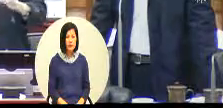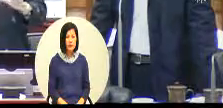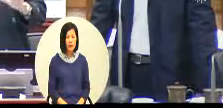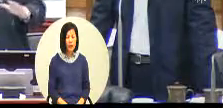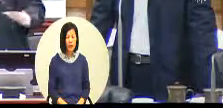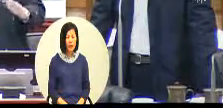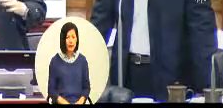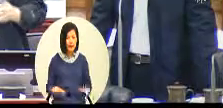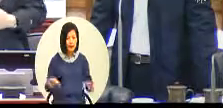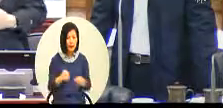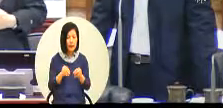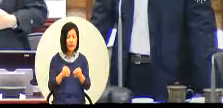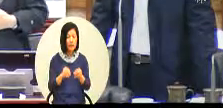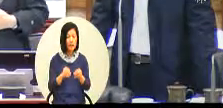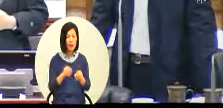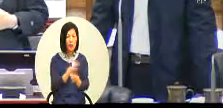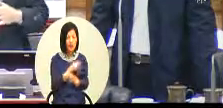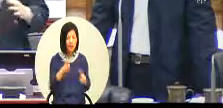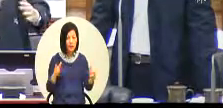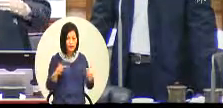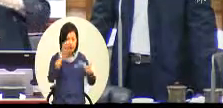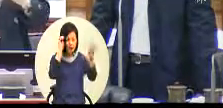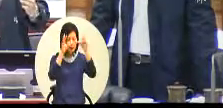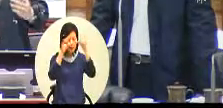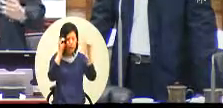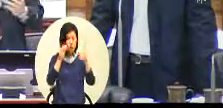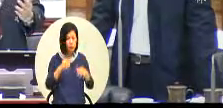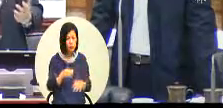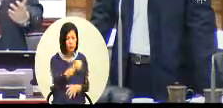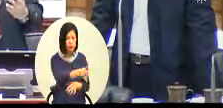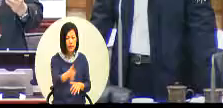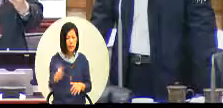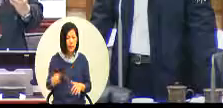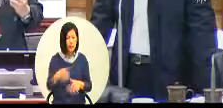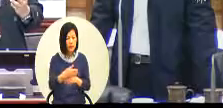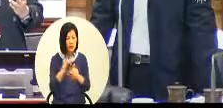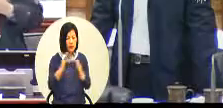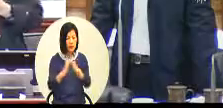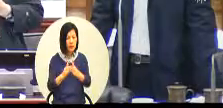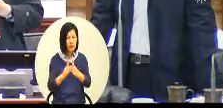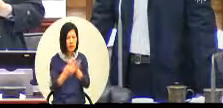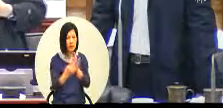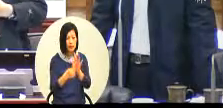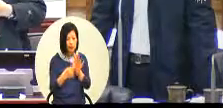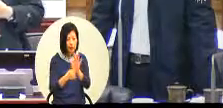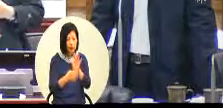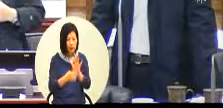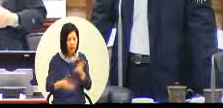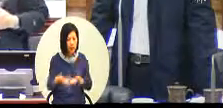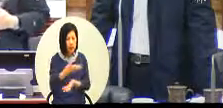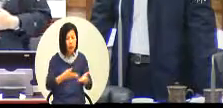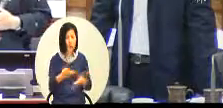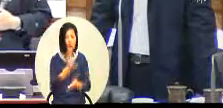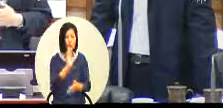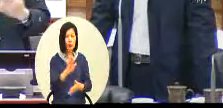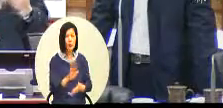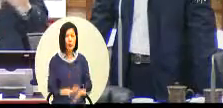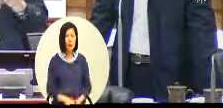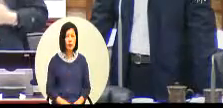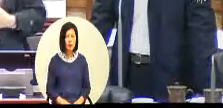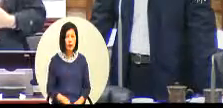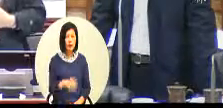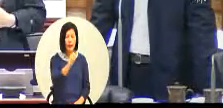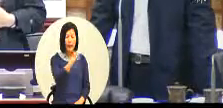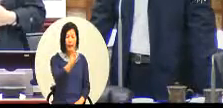合所有的资源，也到各县市跟大家做了很多的沟通啊，所以才会有